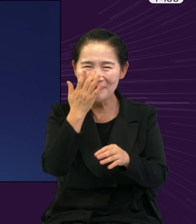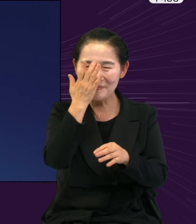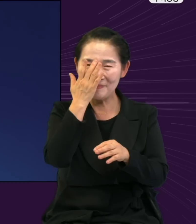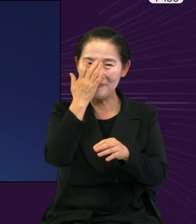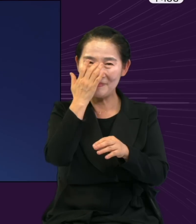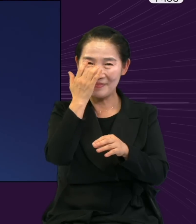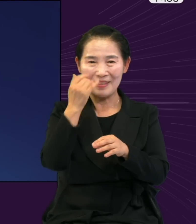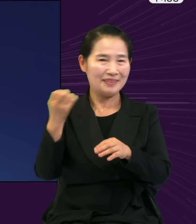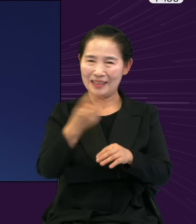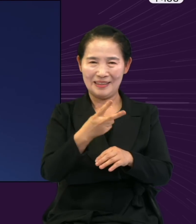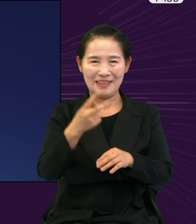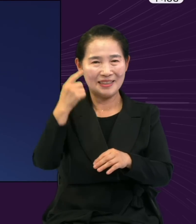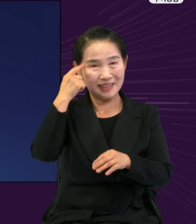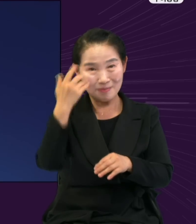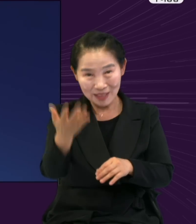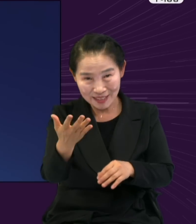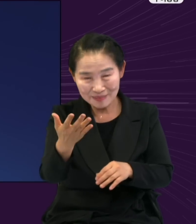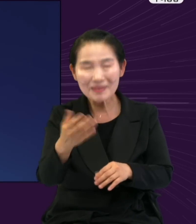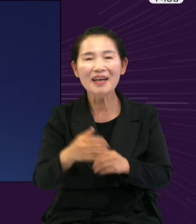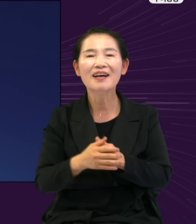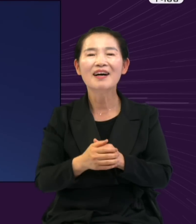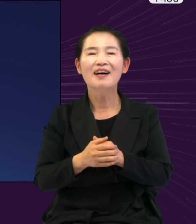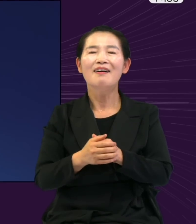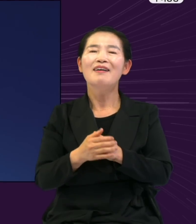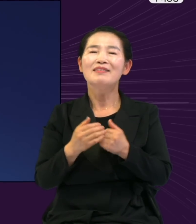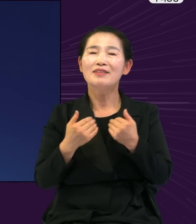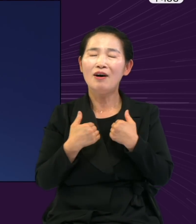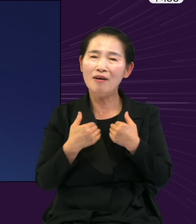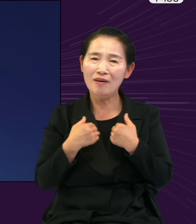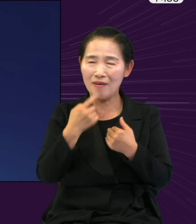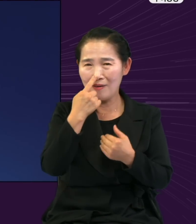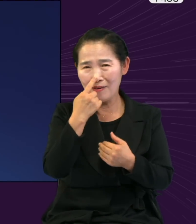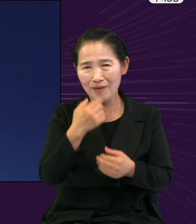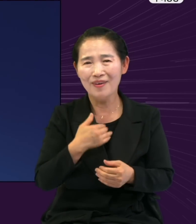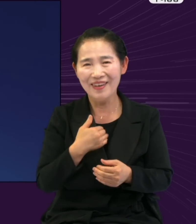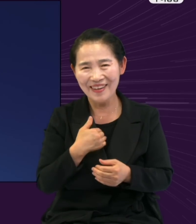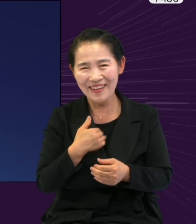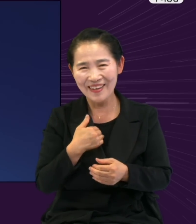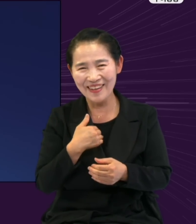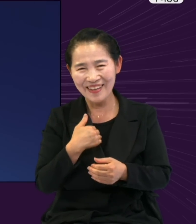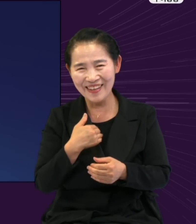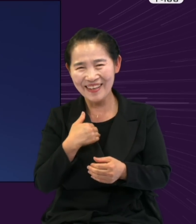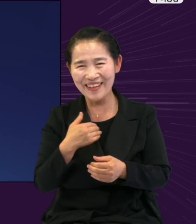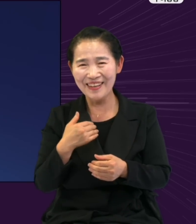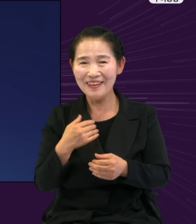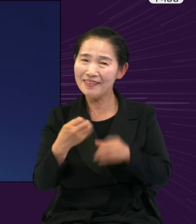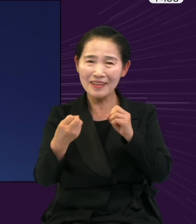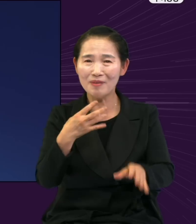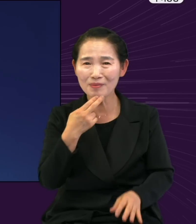다시 제가 여기 크게 아니요 하셔야 되는데 제가 대본에 그렇게